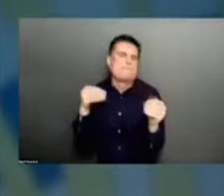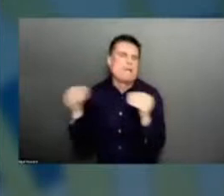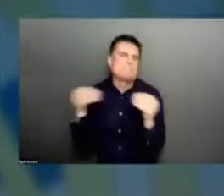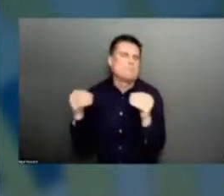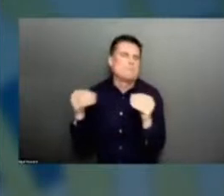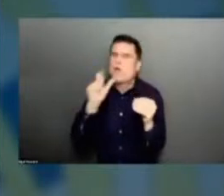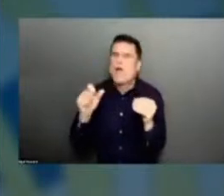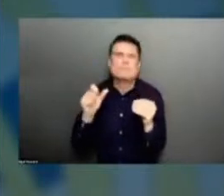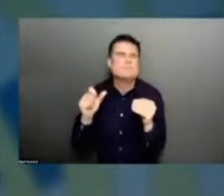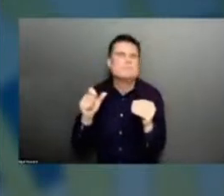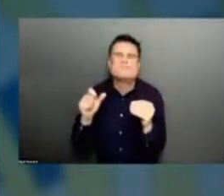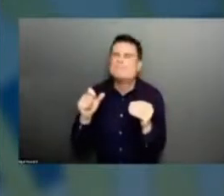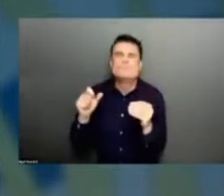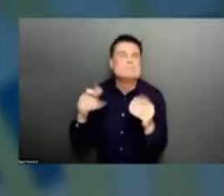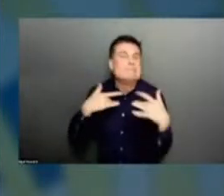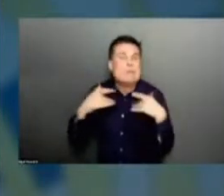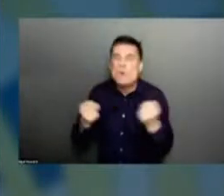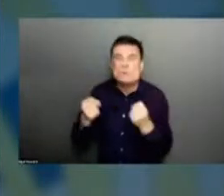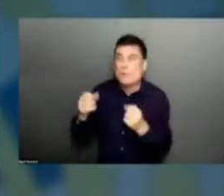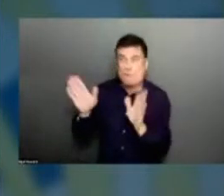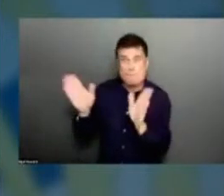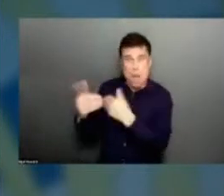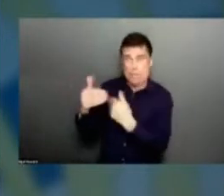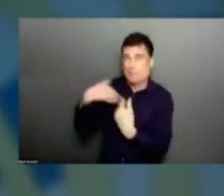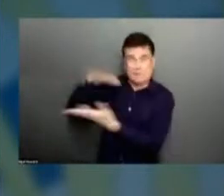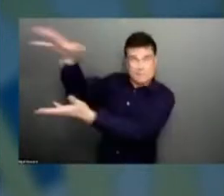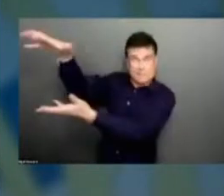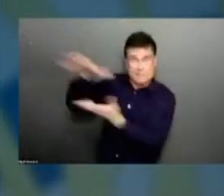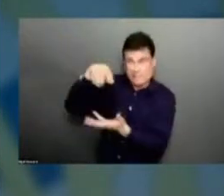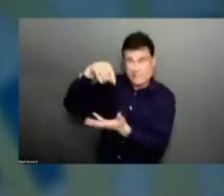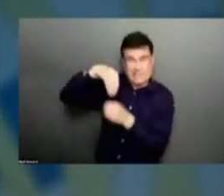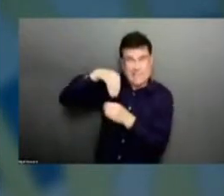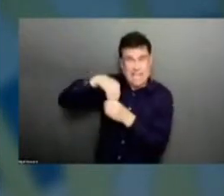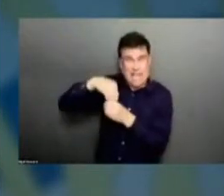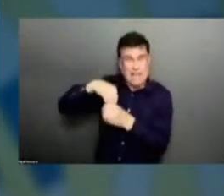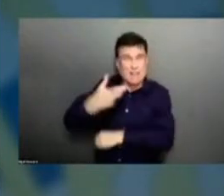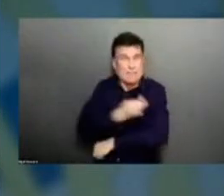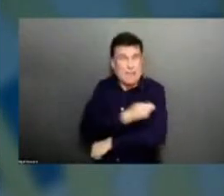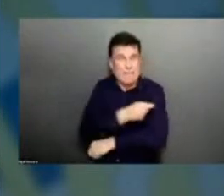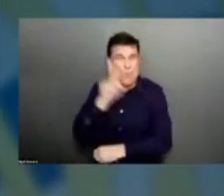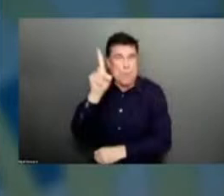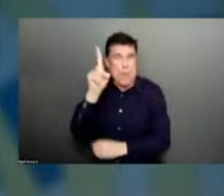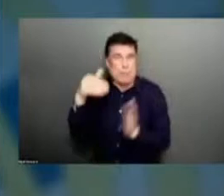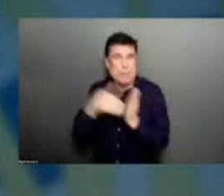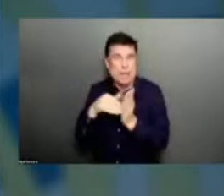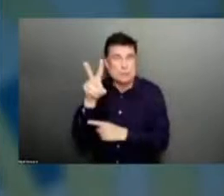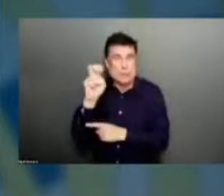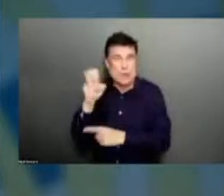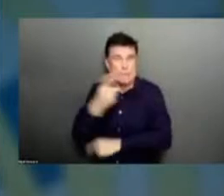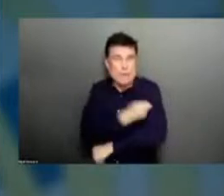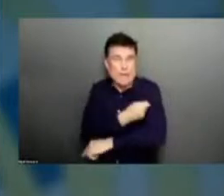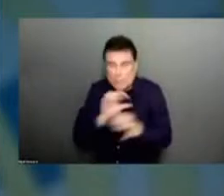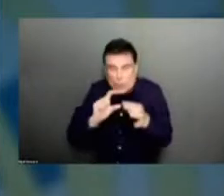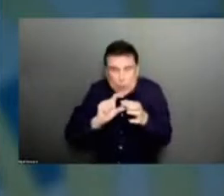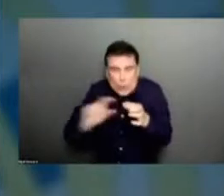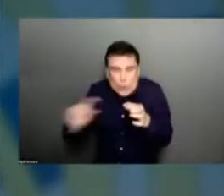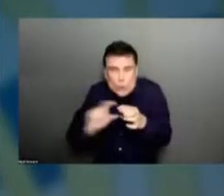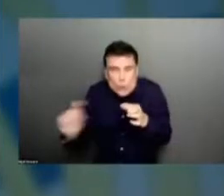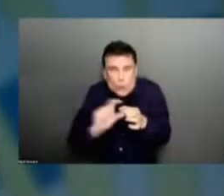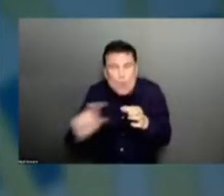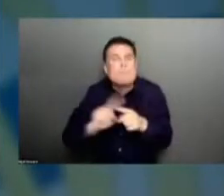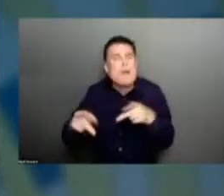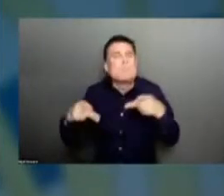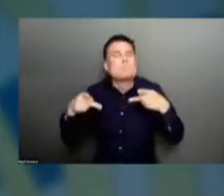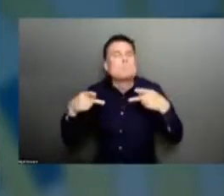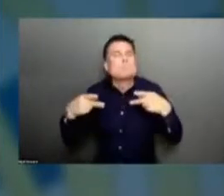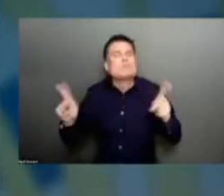这个 1,200 储存的 doses, but we 是 can break it down into as small as 100 doses 那 and 么 take that 它 out 的一 to 个 different 盘呢 parts 可 of 以 our 到100个，就